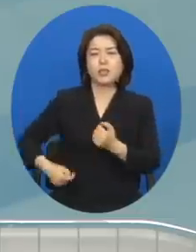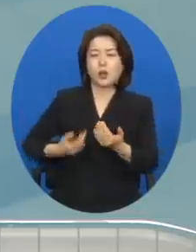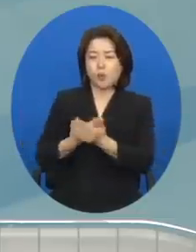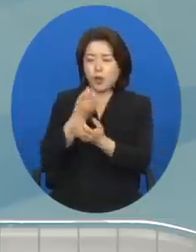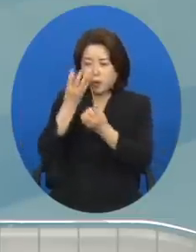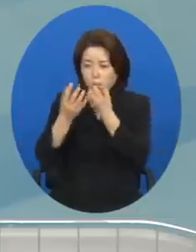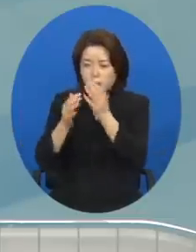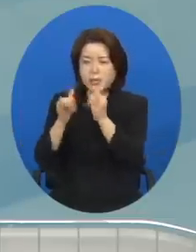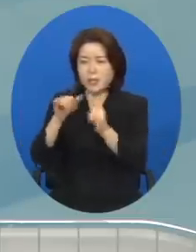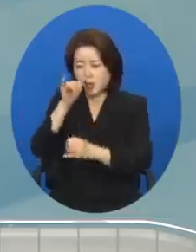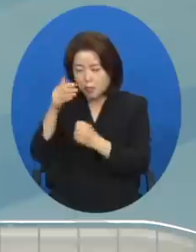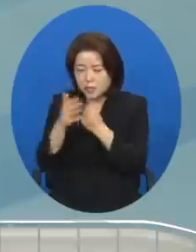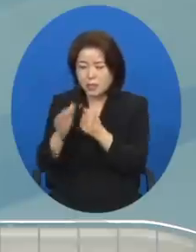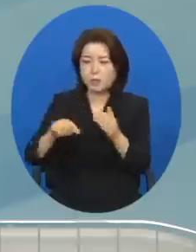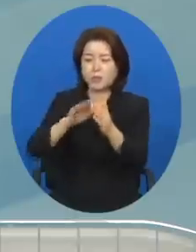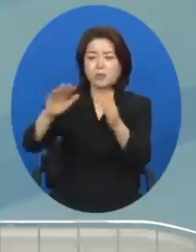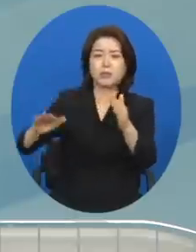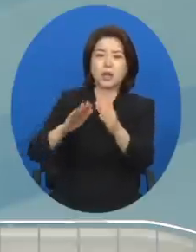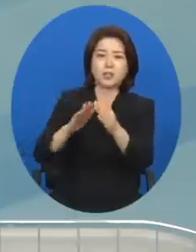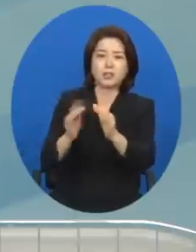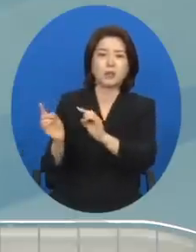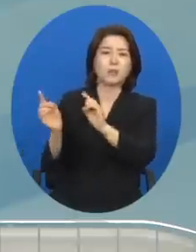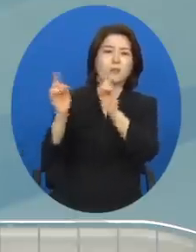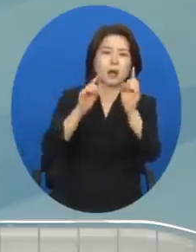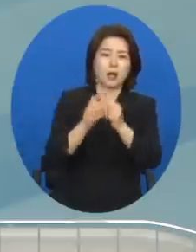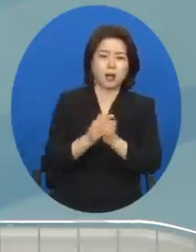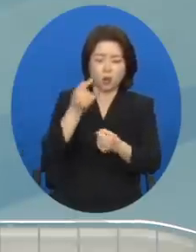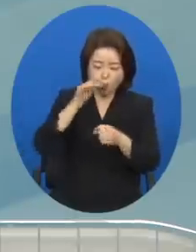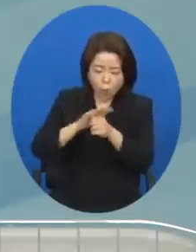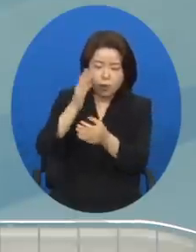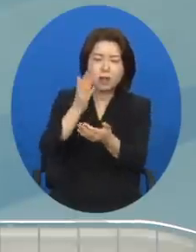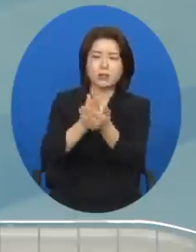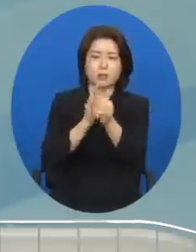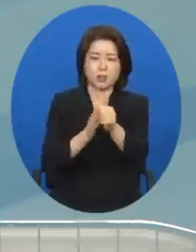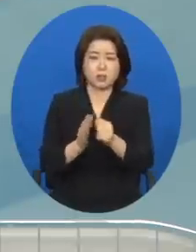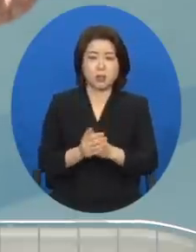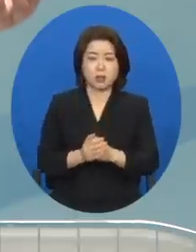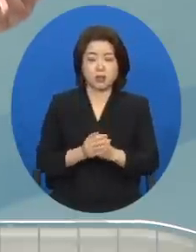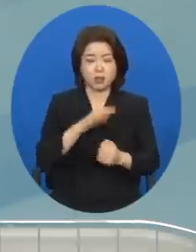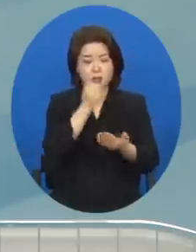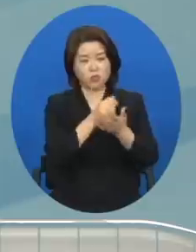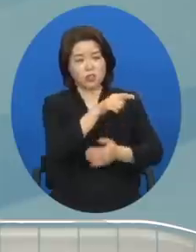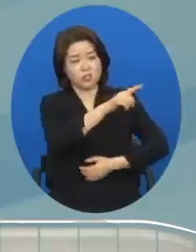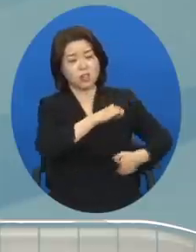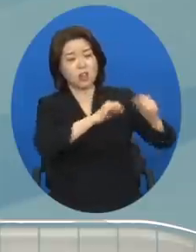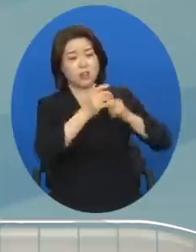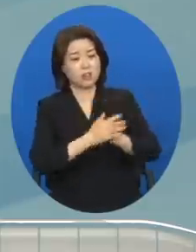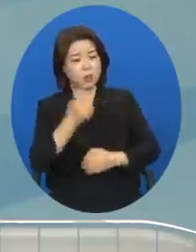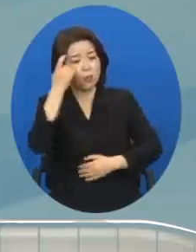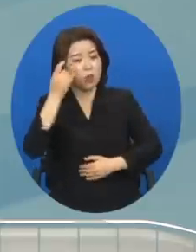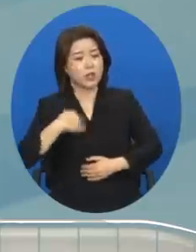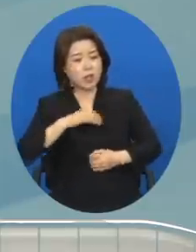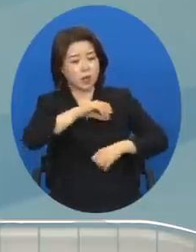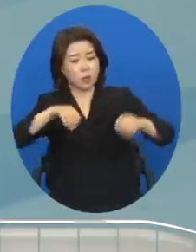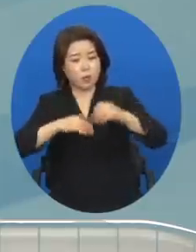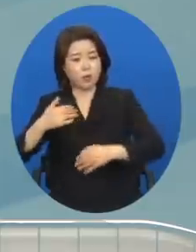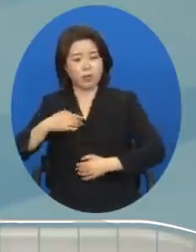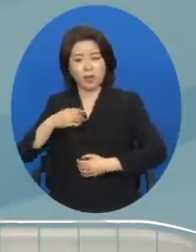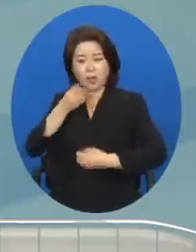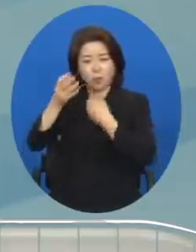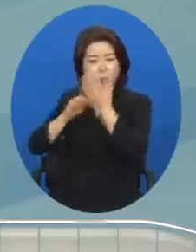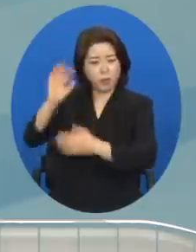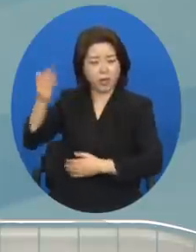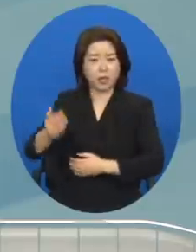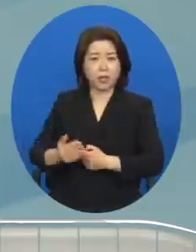거예요. 억울해하지 말아야 돼요. 왜 죄는 딴 사람이 짓는데 내가 회개해야 되냐?